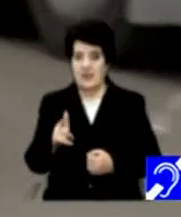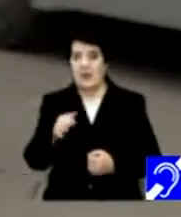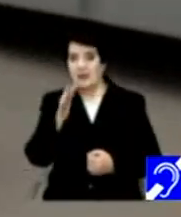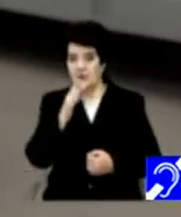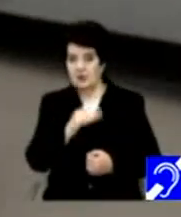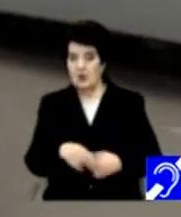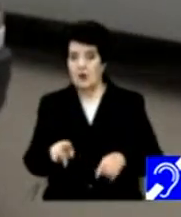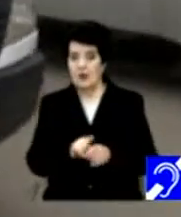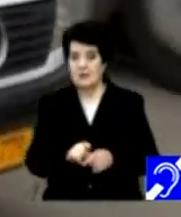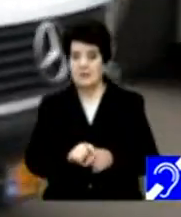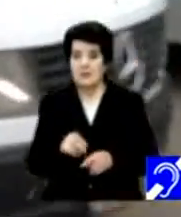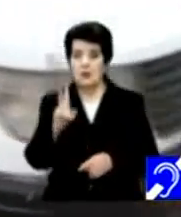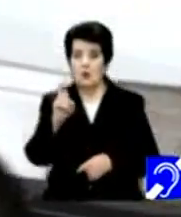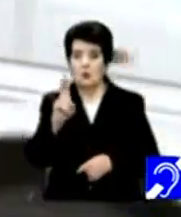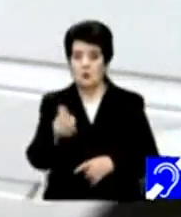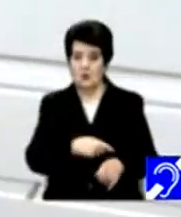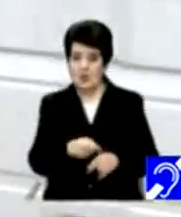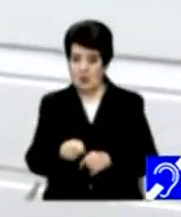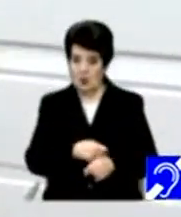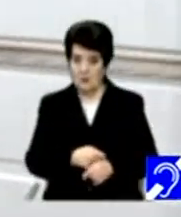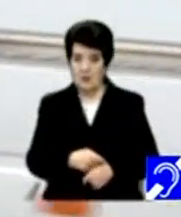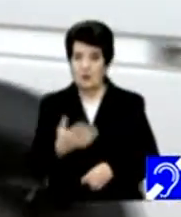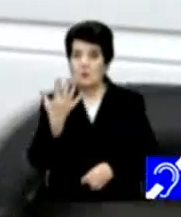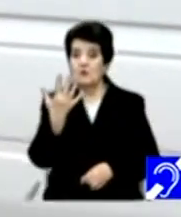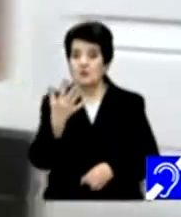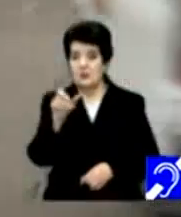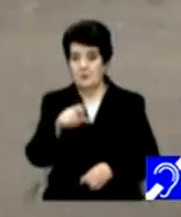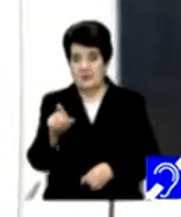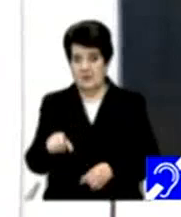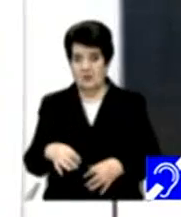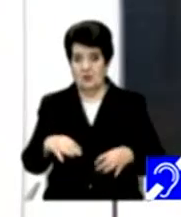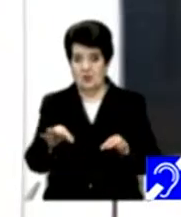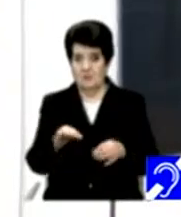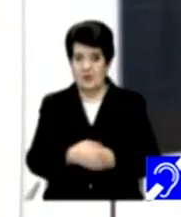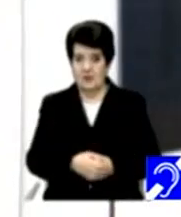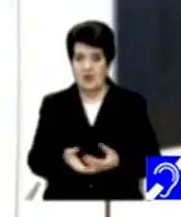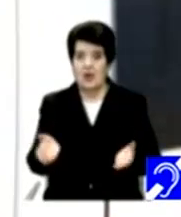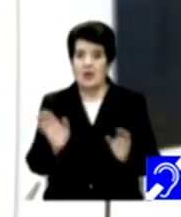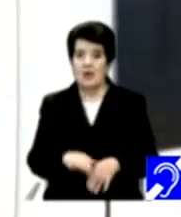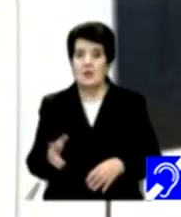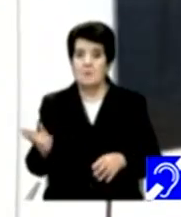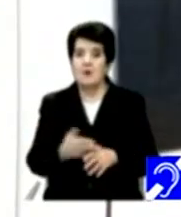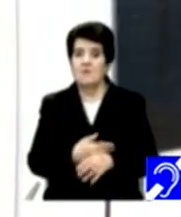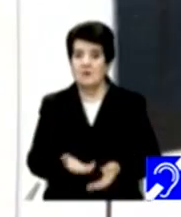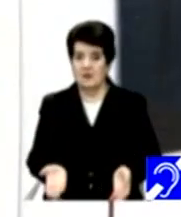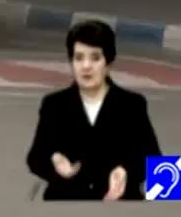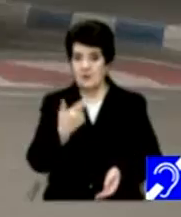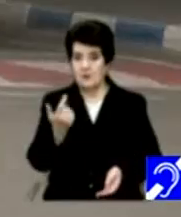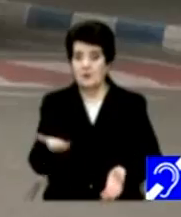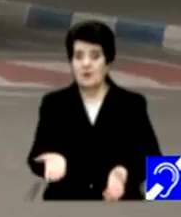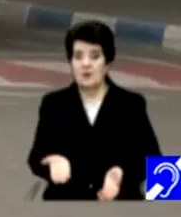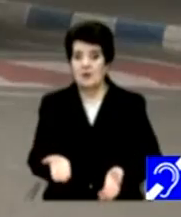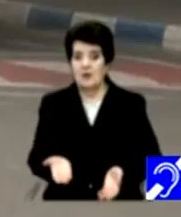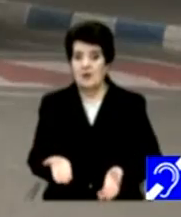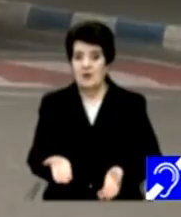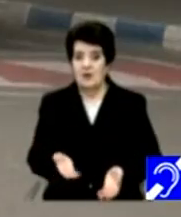astăzi a parcurs aproape 200 de kilometri cu doar 5 pasageri în mașină. Rămânem fără kilos pe fund, așa să spunem. Socotiți